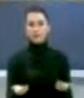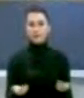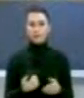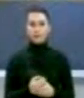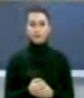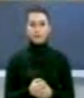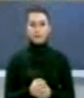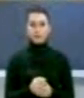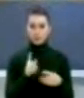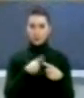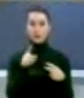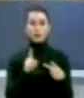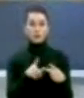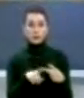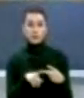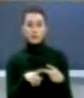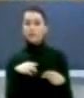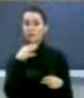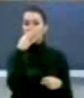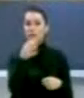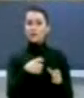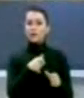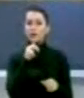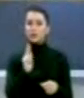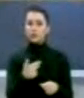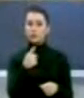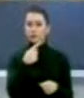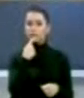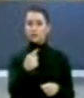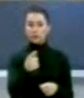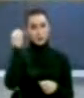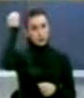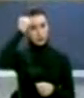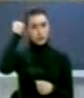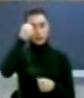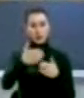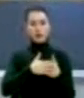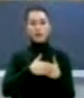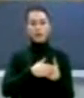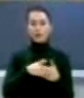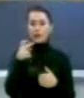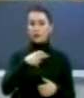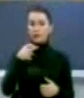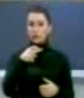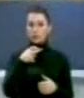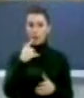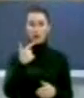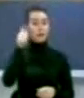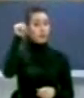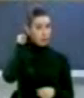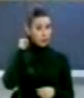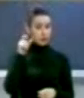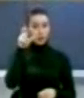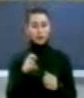E dyta, qysh mund me thonë që dialogu po parafron Kosovën me BE-n, kur dje Maja